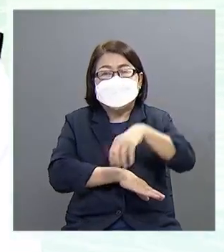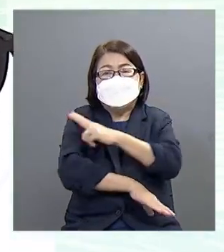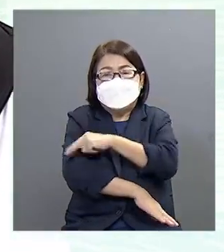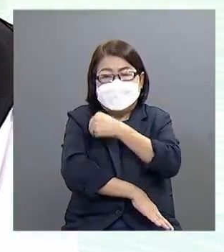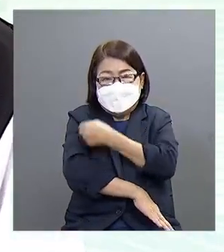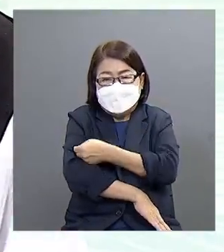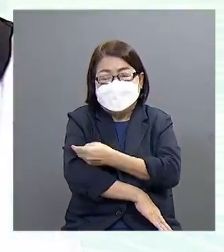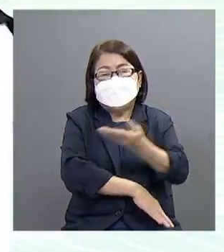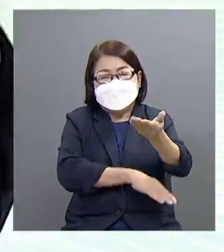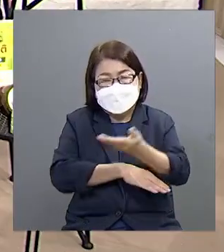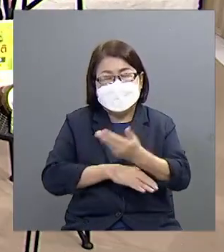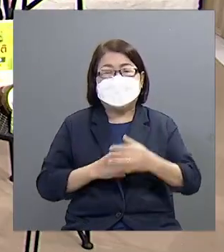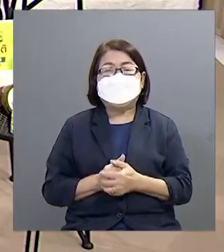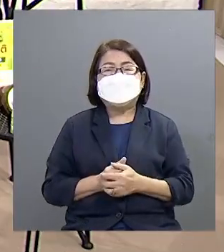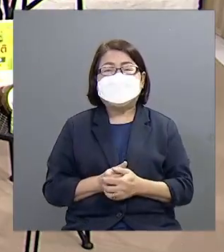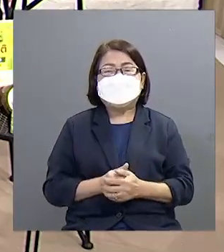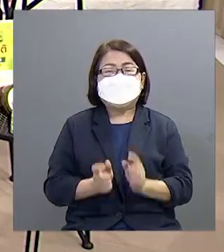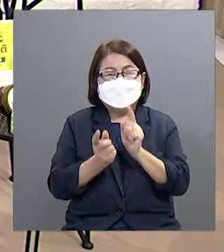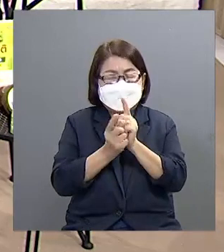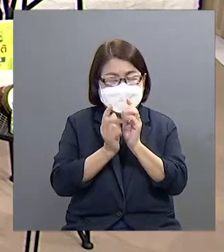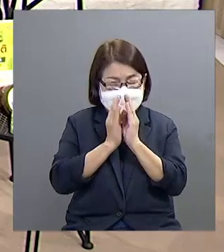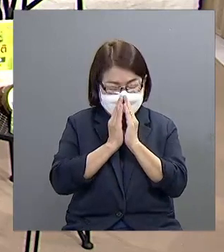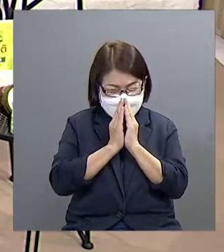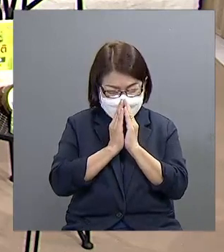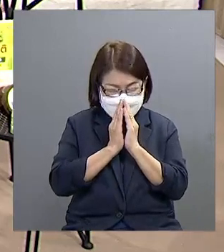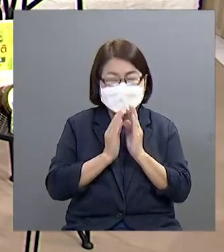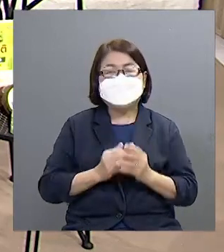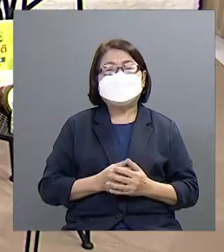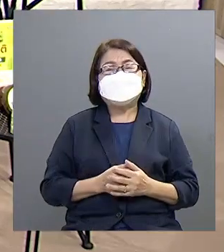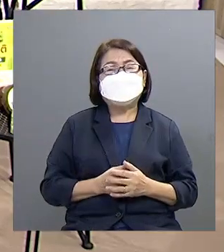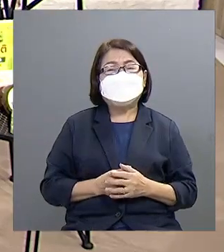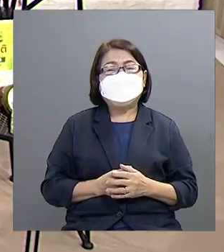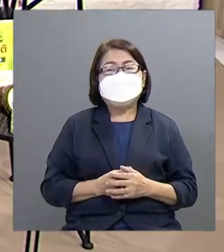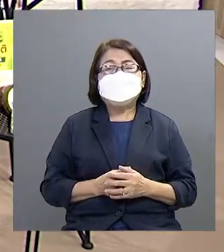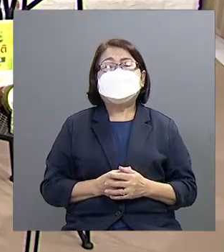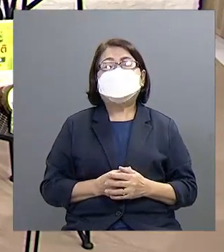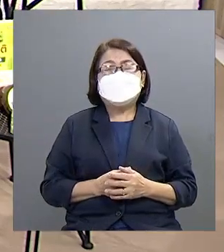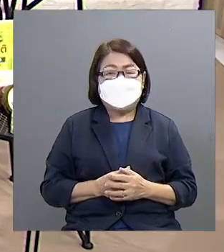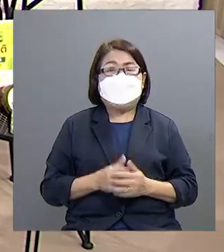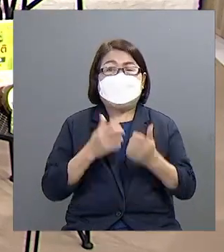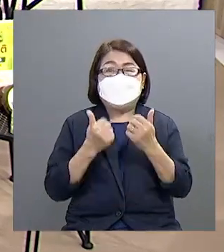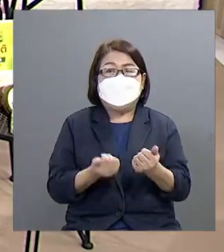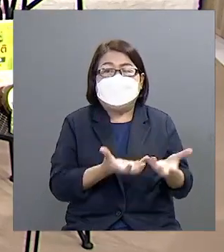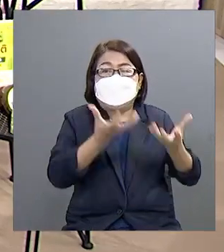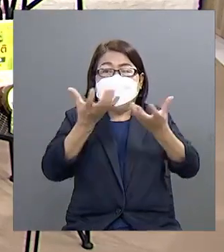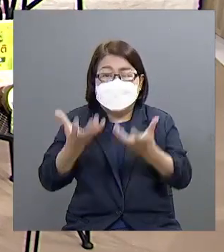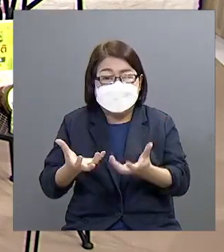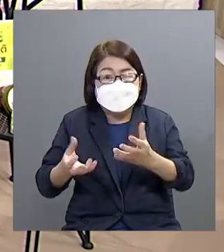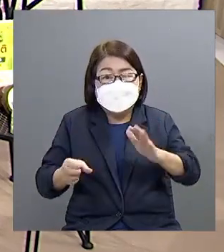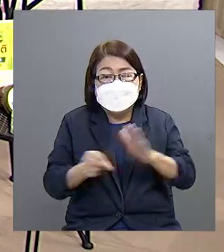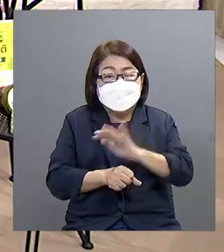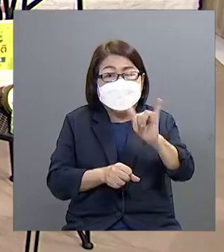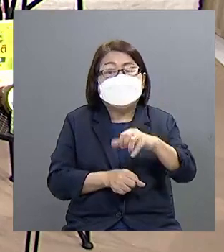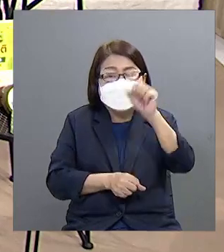มพูดคุยกับเราในรายการสวัสดีครับคุณหมอ คร ับ สว ั สด ี คร ับ สวัสดีครับ สว ั สด ี คร ับ โอ้โหวันนี้ขนมาเพียงแค่บางส่วนเท่านั้นใช่ไหมครับคุณหมอ บางส่วน บ